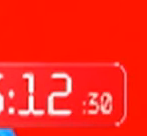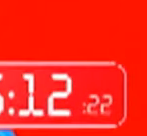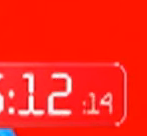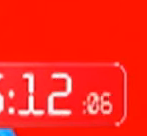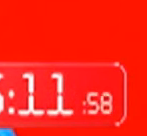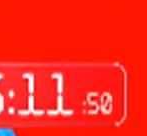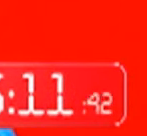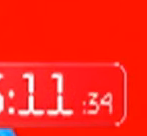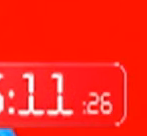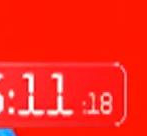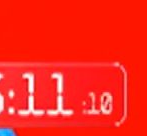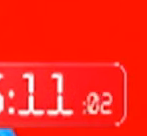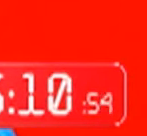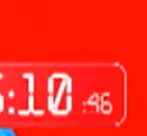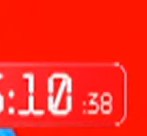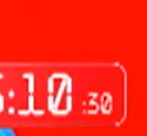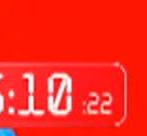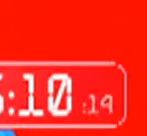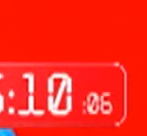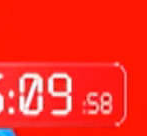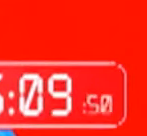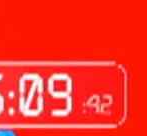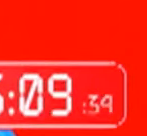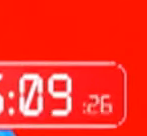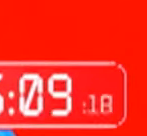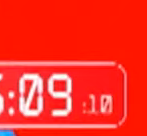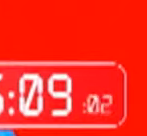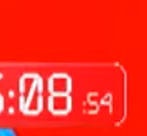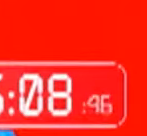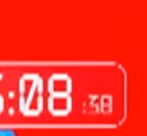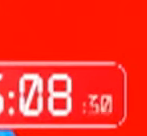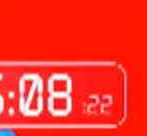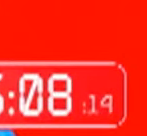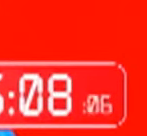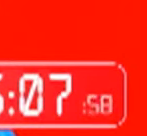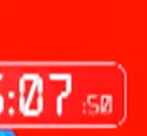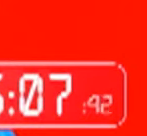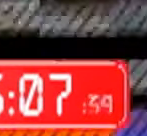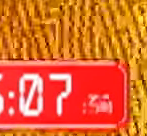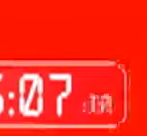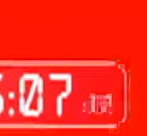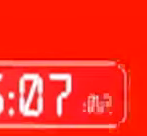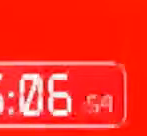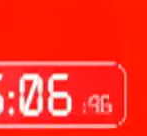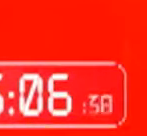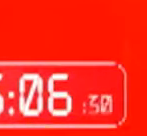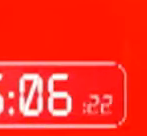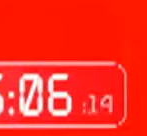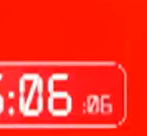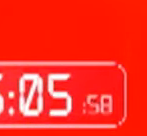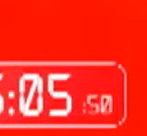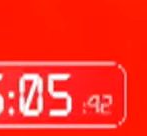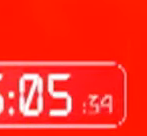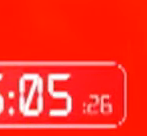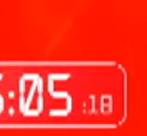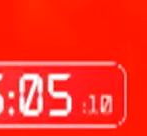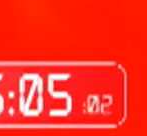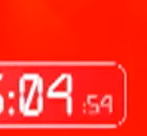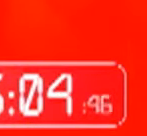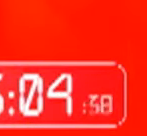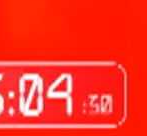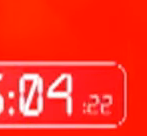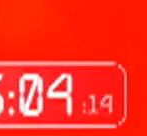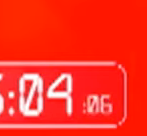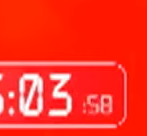napagtatagni-tagni natin ang mga impormasyon, siya namang nagpapatalas sa ating karunungan. Natututo rin ang utak na lumutas